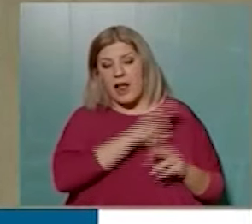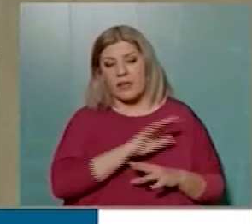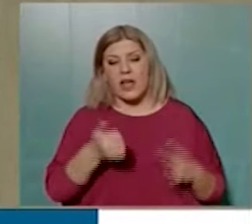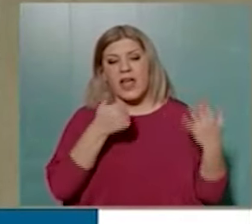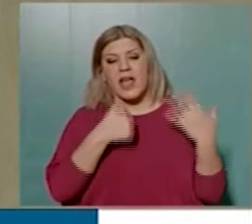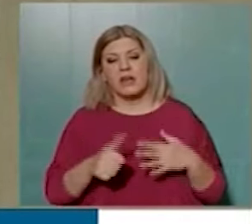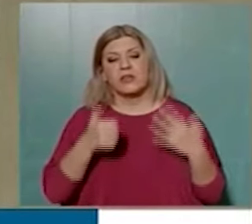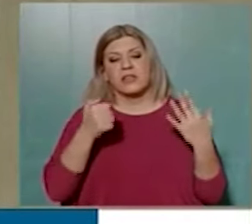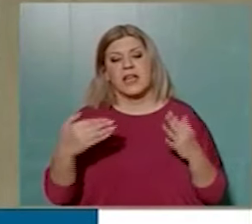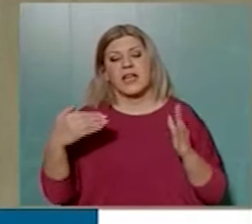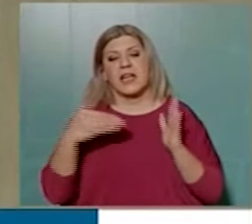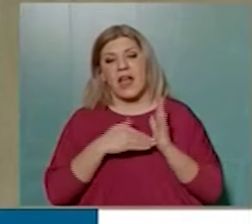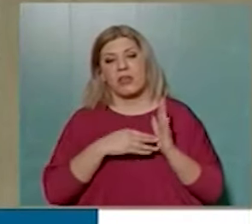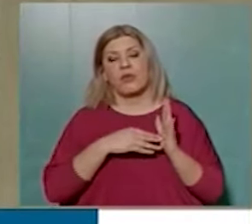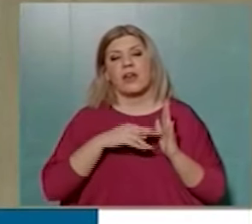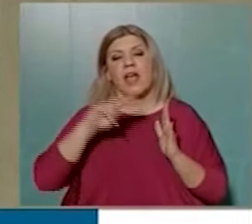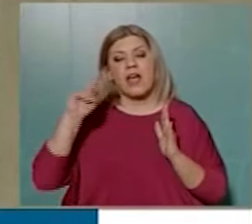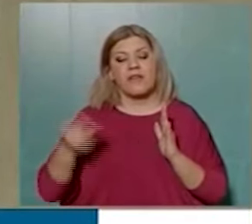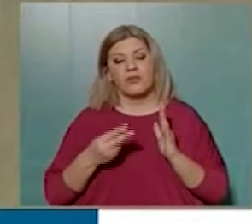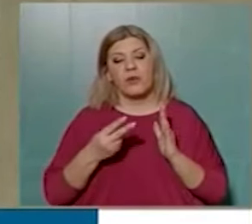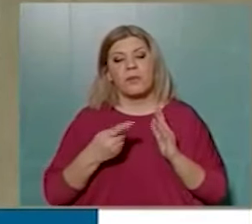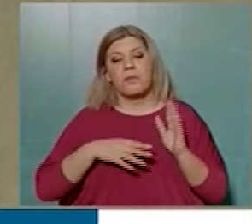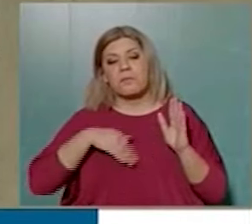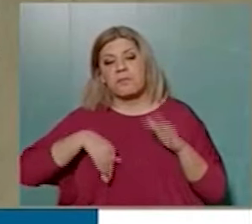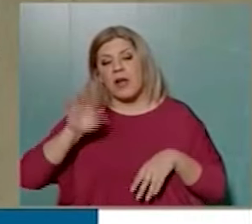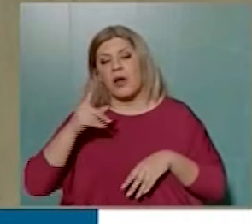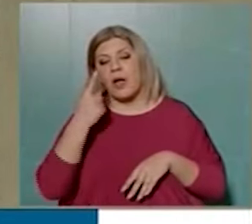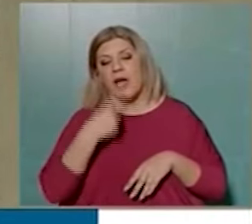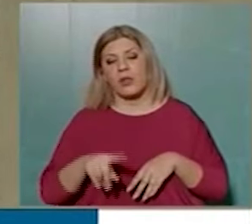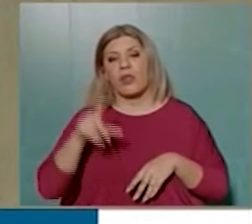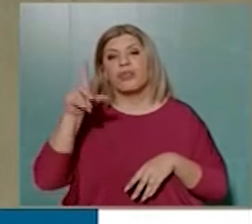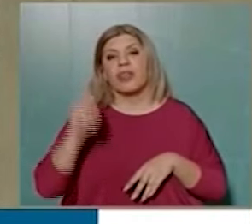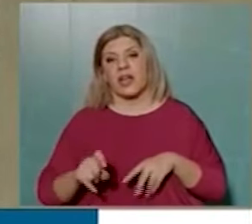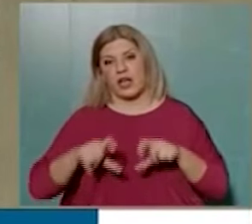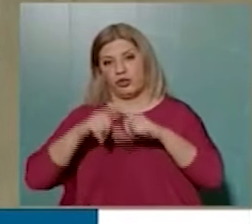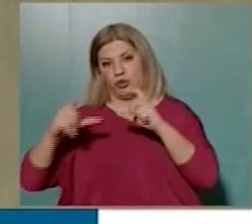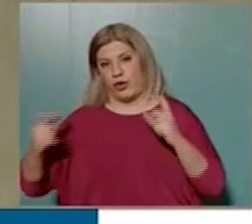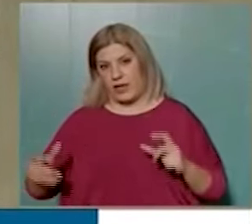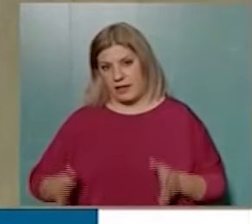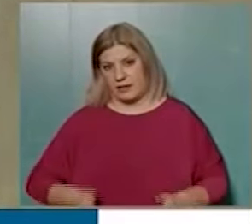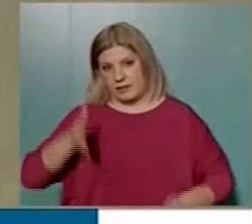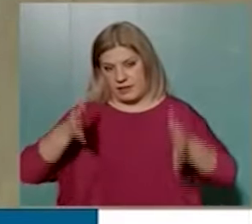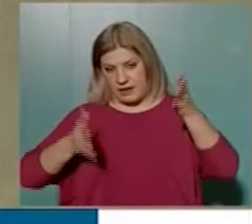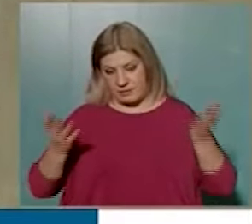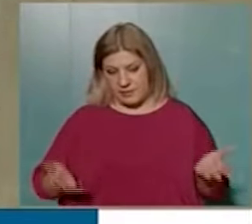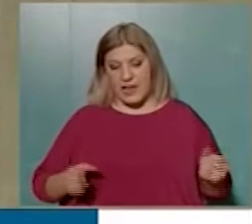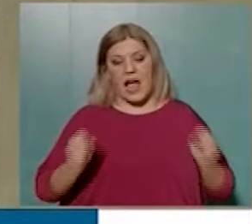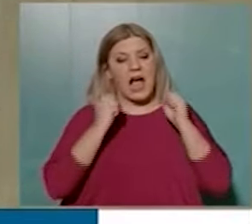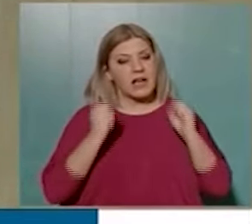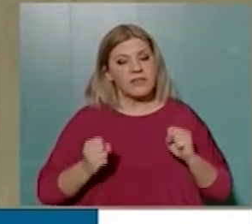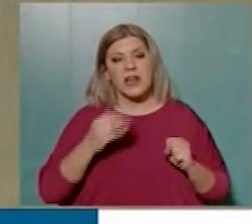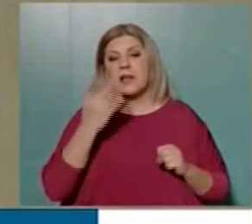660.000 περίπου για πάνω από 110 σχολικά κτίρια και για την ασφάλεια των μαθητών και